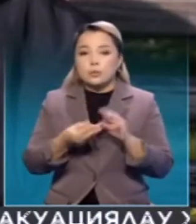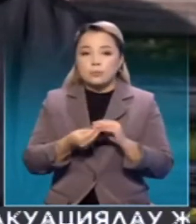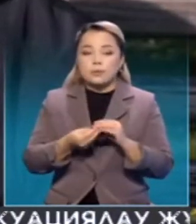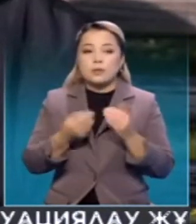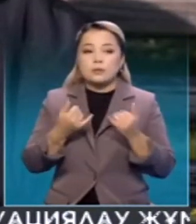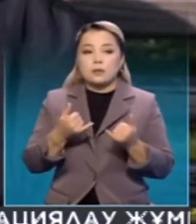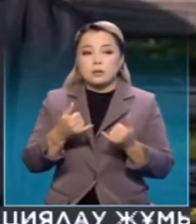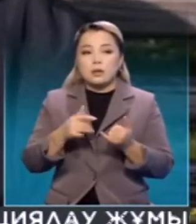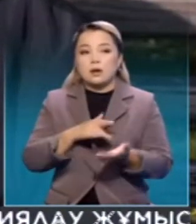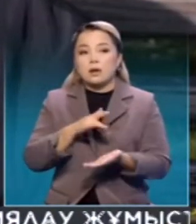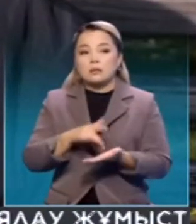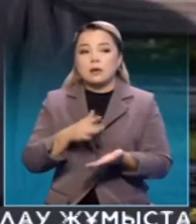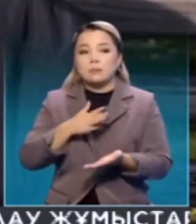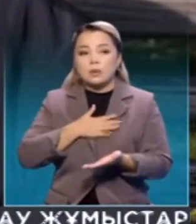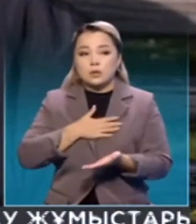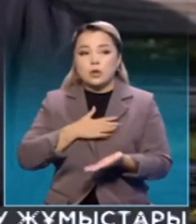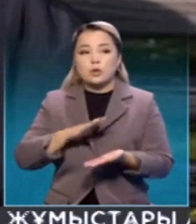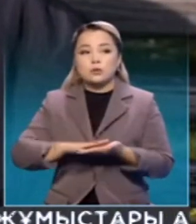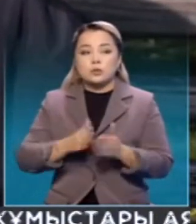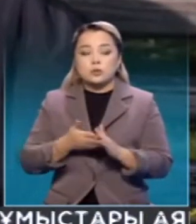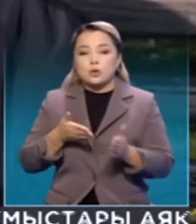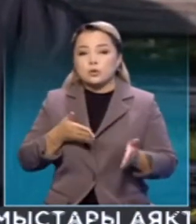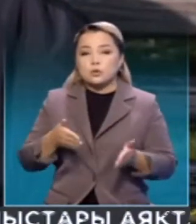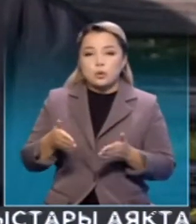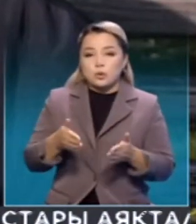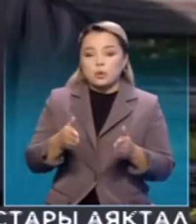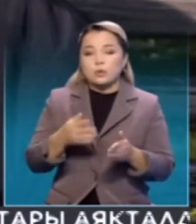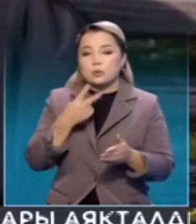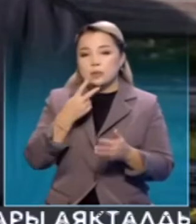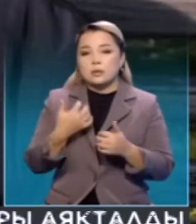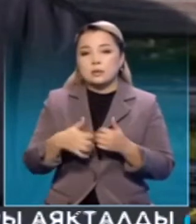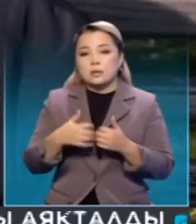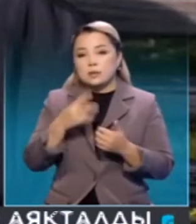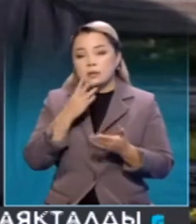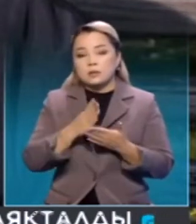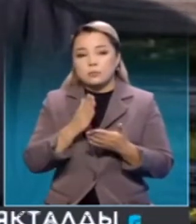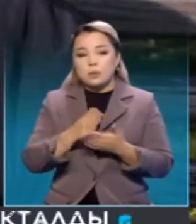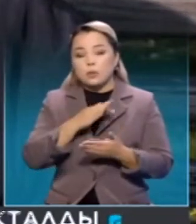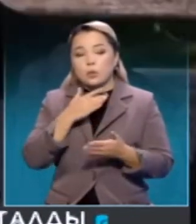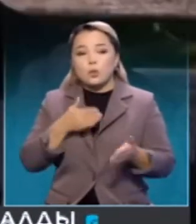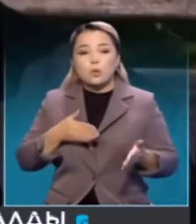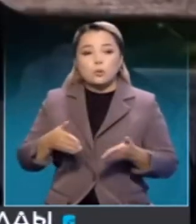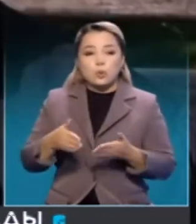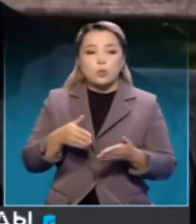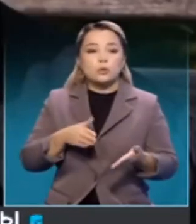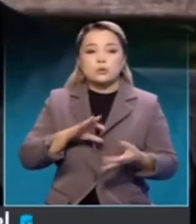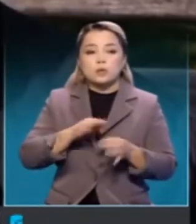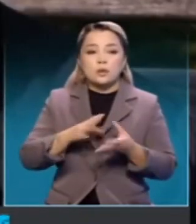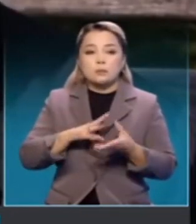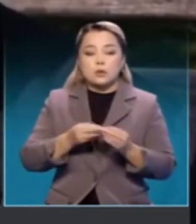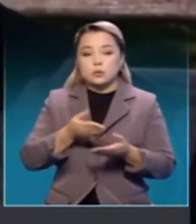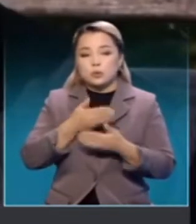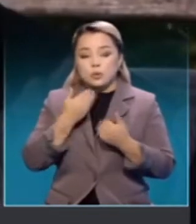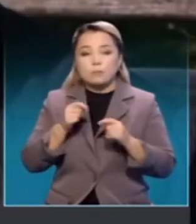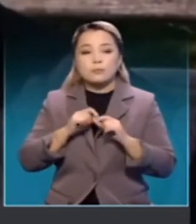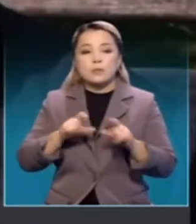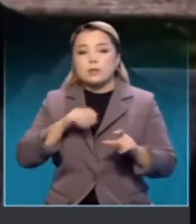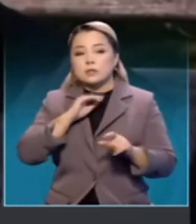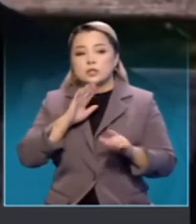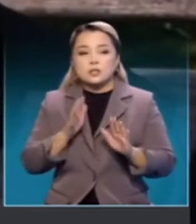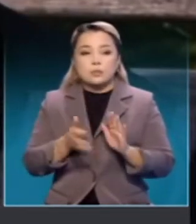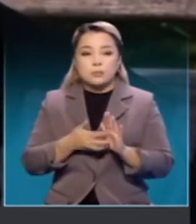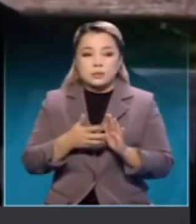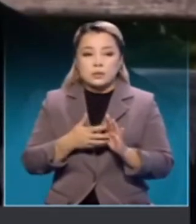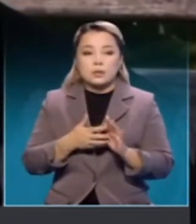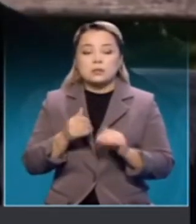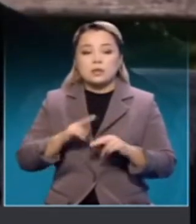әсіресе біздің қалада жол жағдайы нашар. Көптеген көшелерде жол жоқ, мектеп жетіспейді,